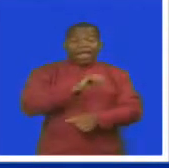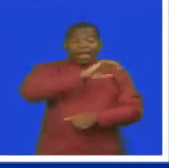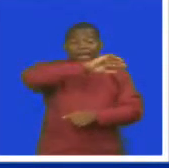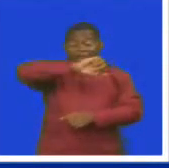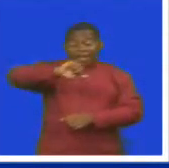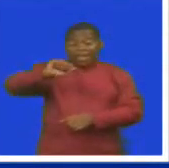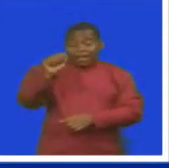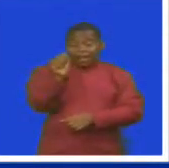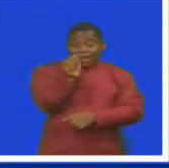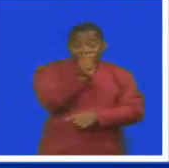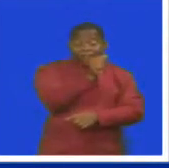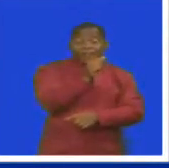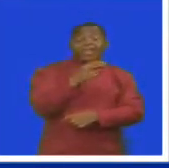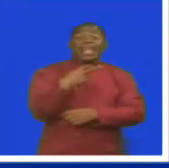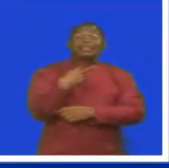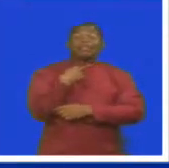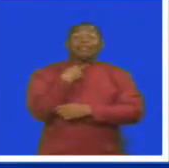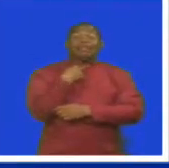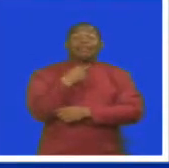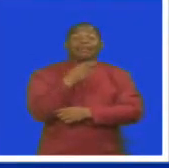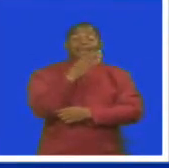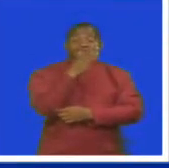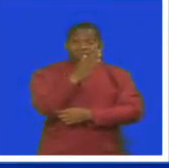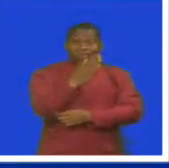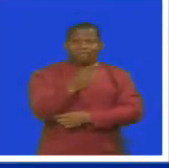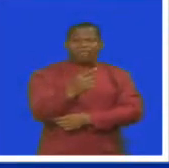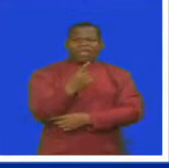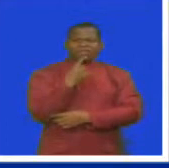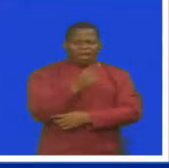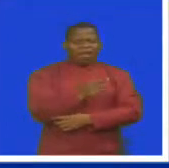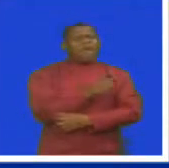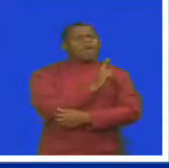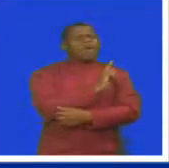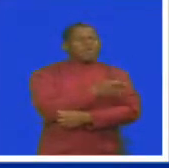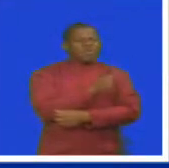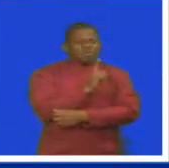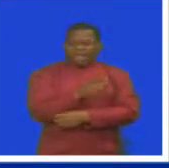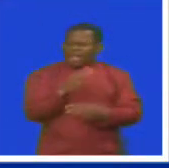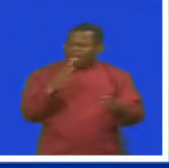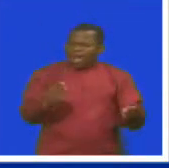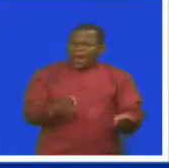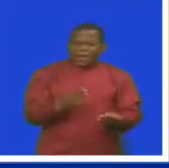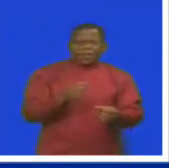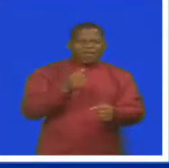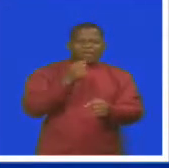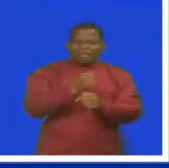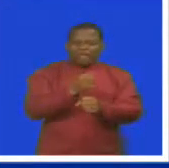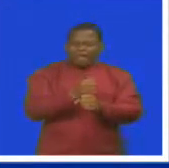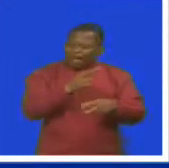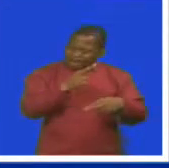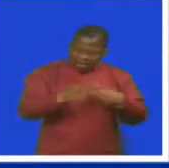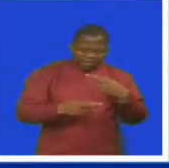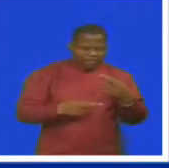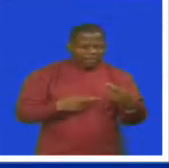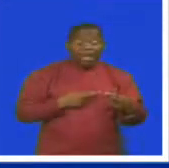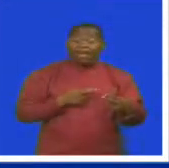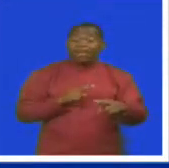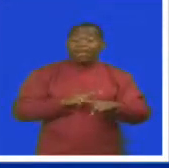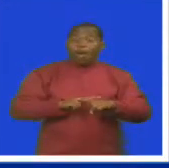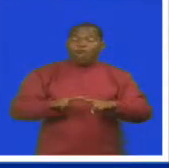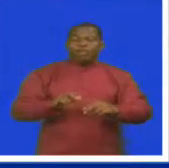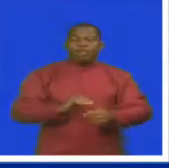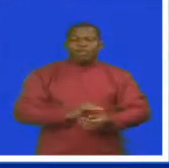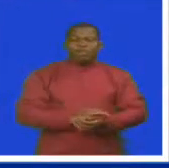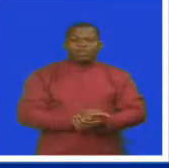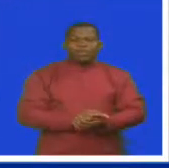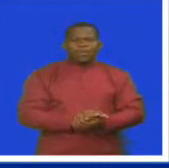umoya wekungasebenzisani ngekuhlonipha. Njengoba nifika nje nikhanda nibona irenki bese ivalwe ngitoti motolo